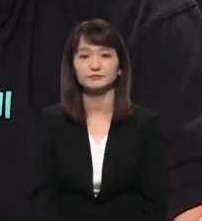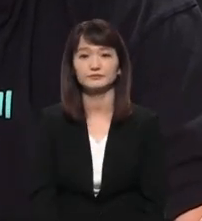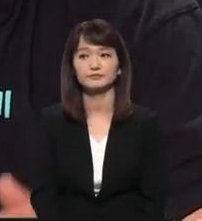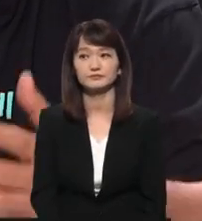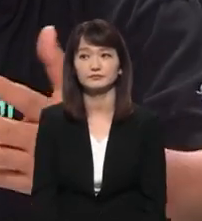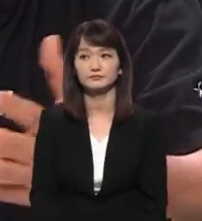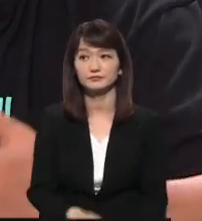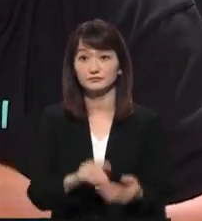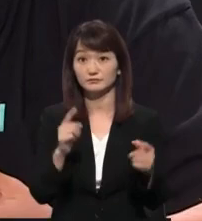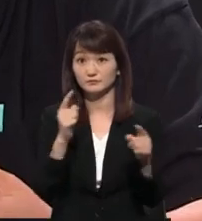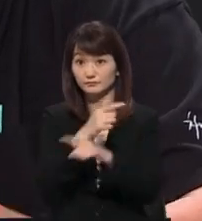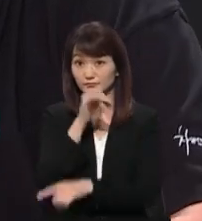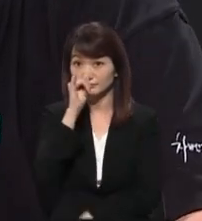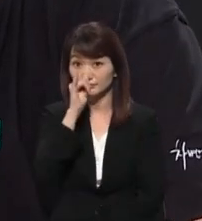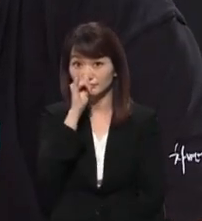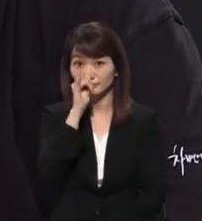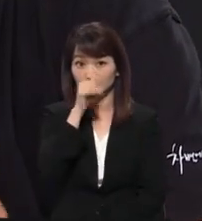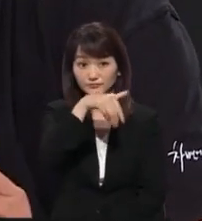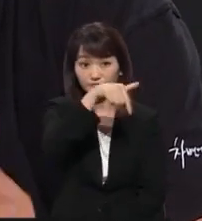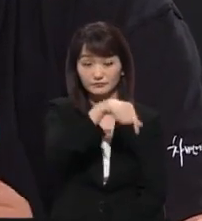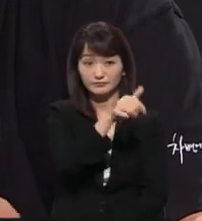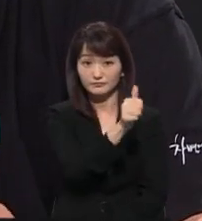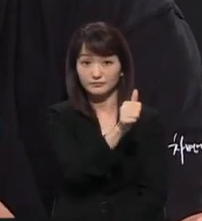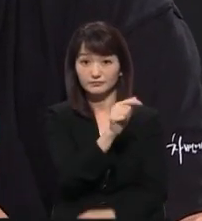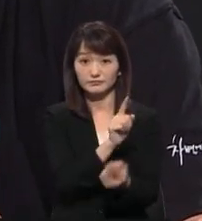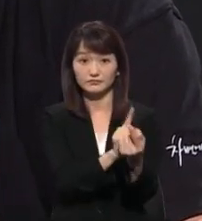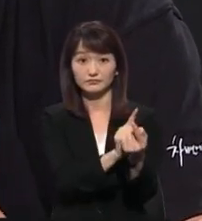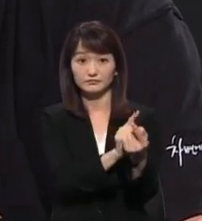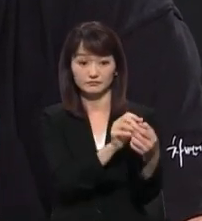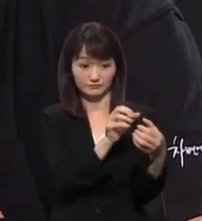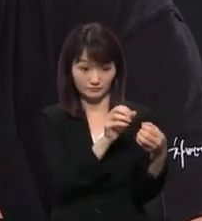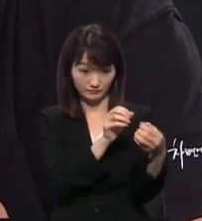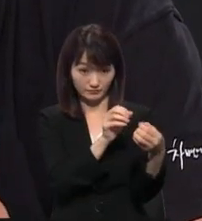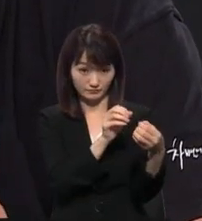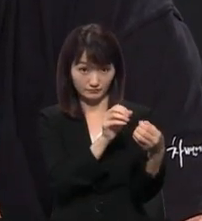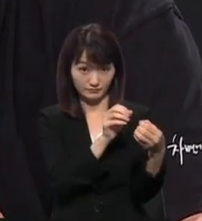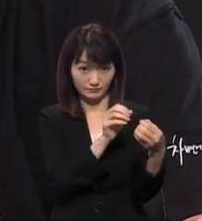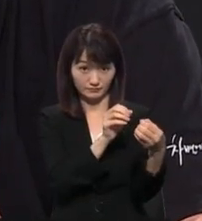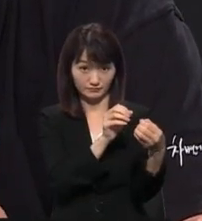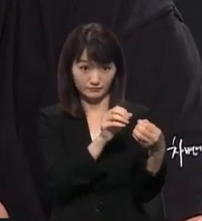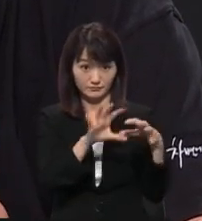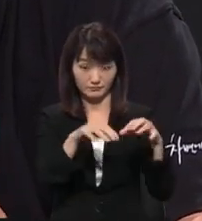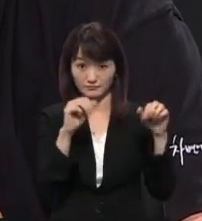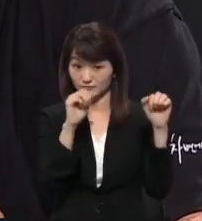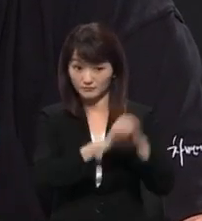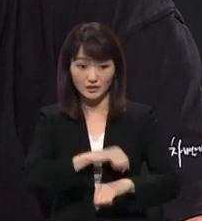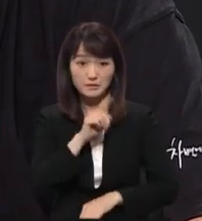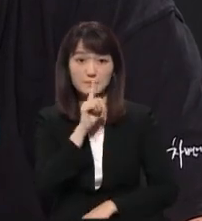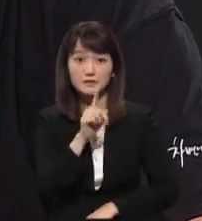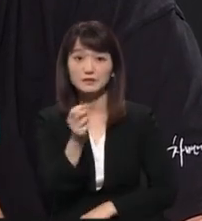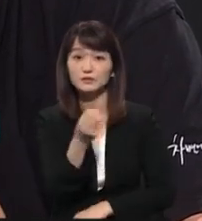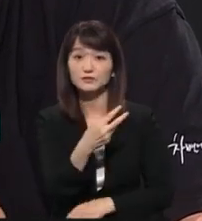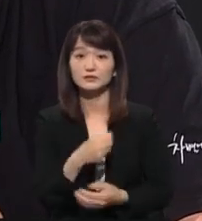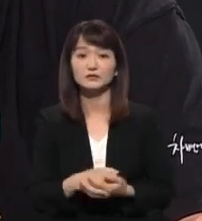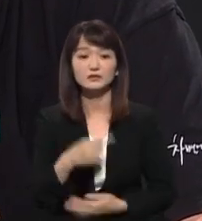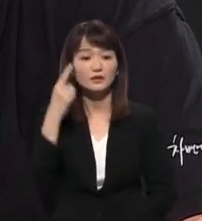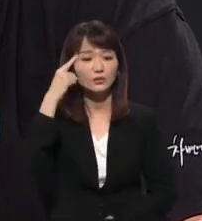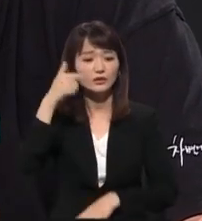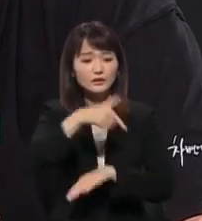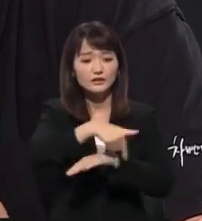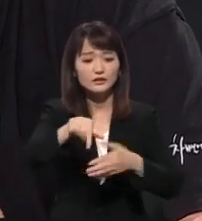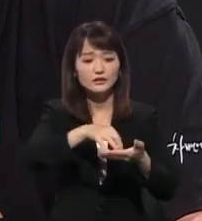변화가 있었으면 중요하지 면담했을 때 장관님께서 그런 어떤 나라 망한다라는 말과 왜